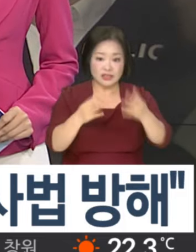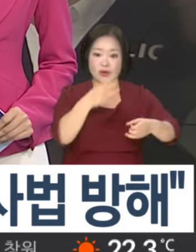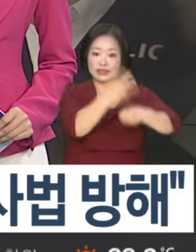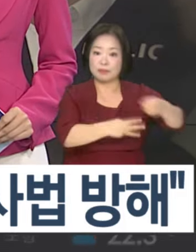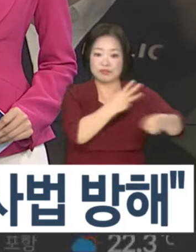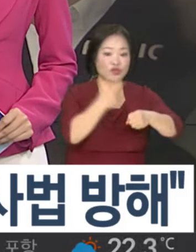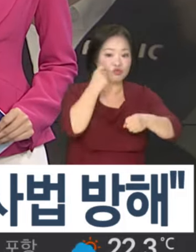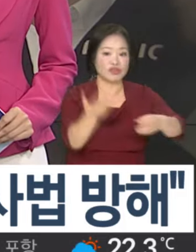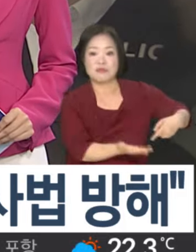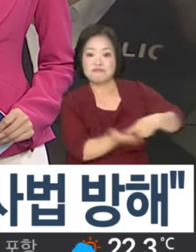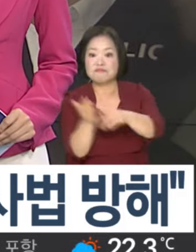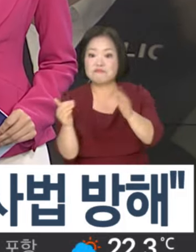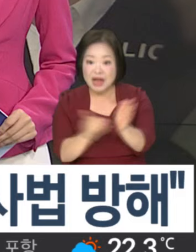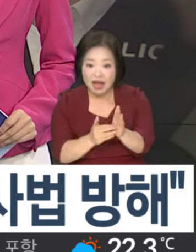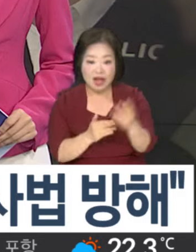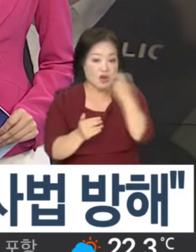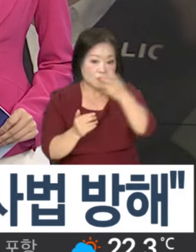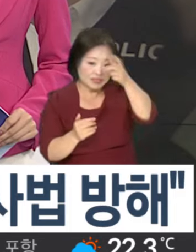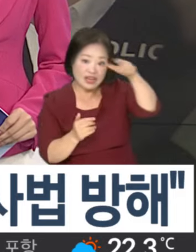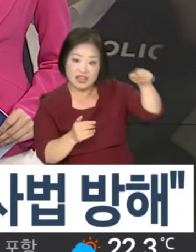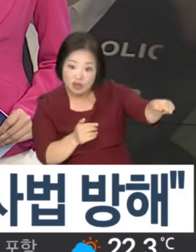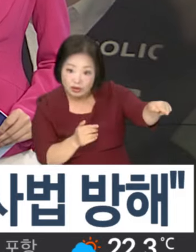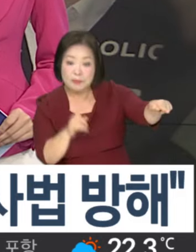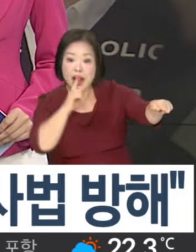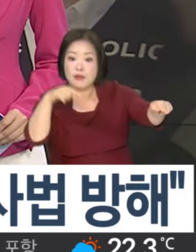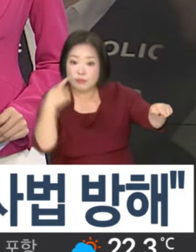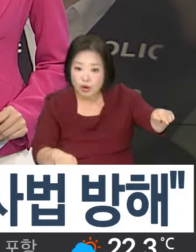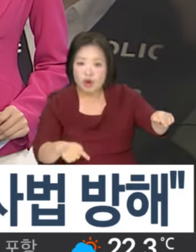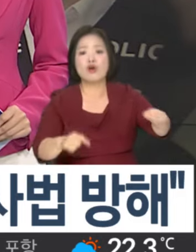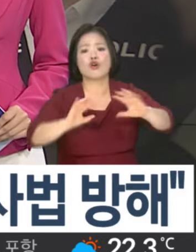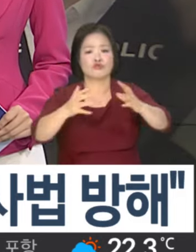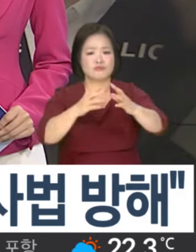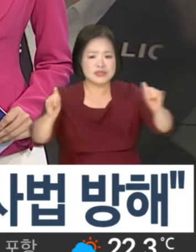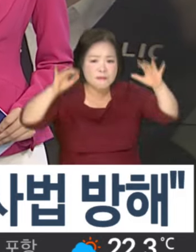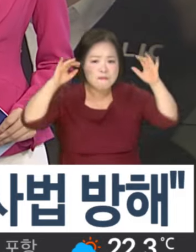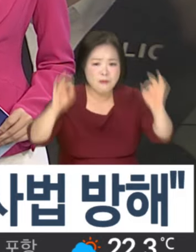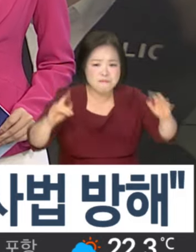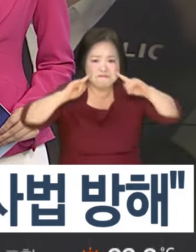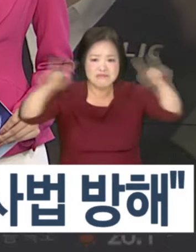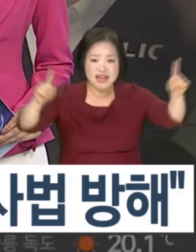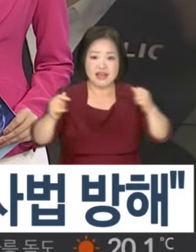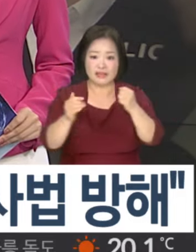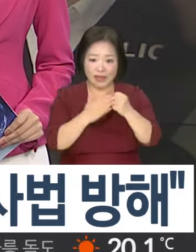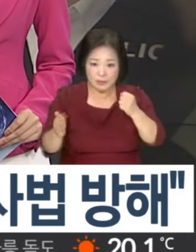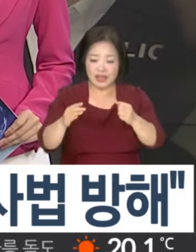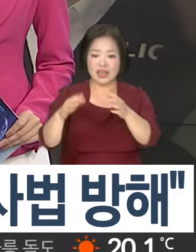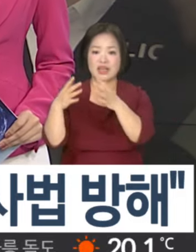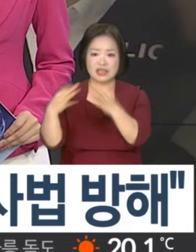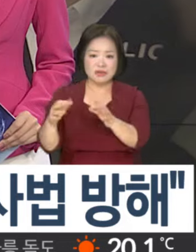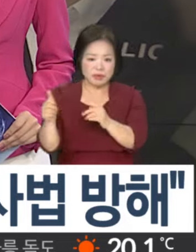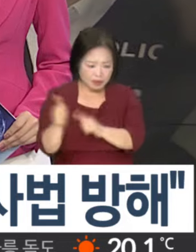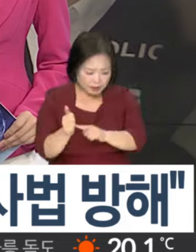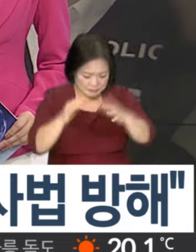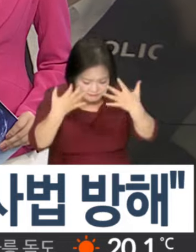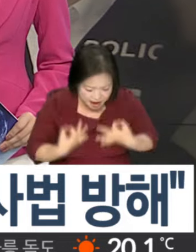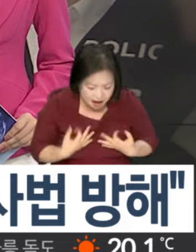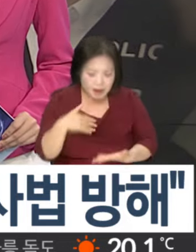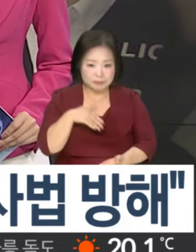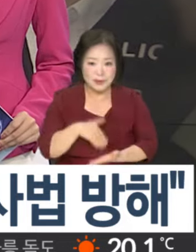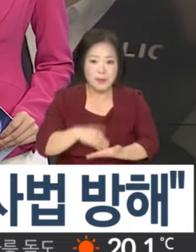조직적인 사법 방해 행위로 국민 공분을 일으켰다고 지적했는데 김씨는 정신 차리고 똑바로 살겠다며